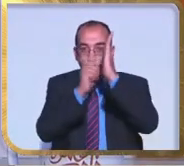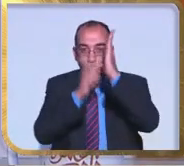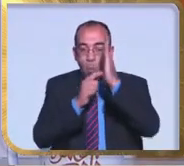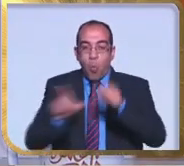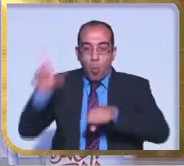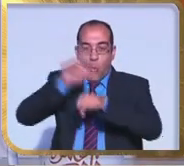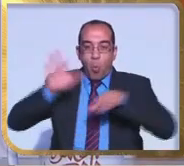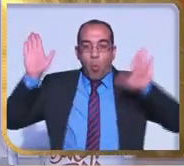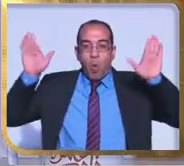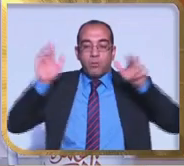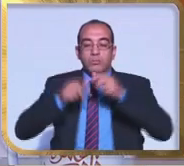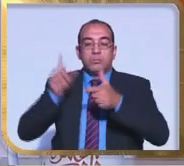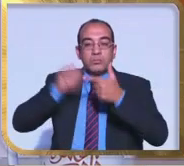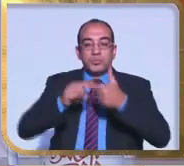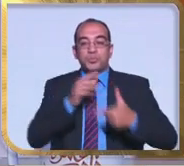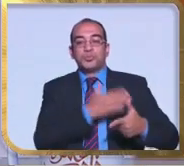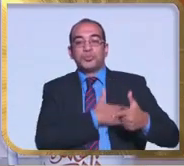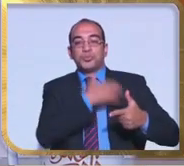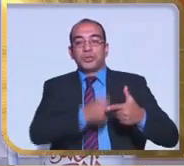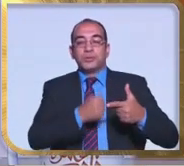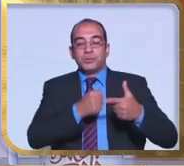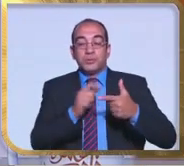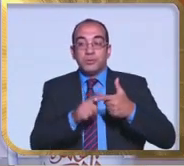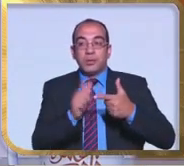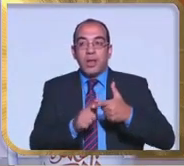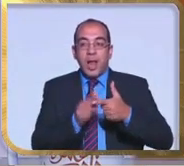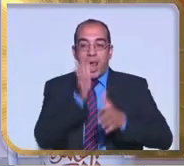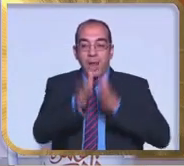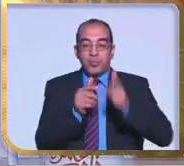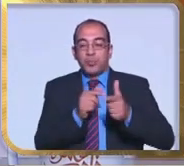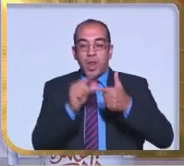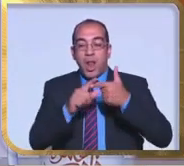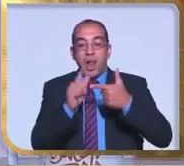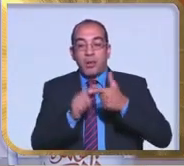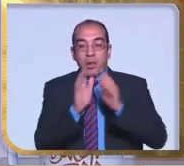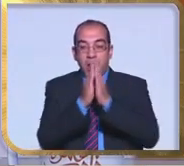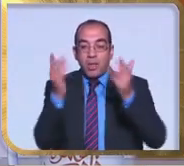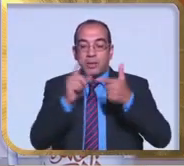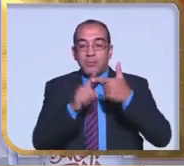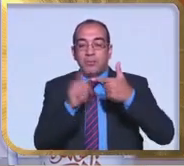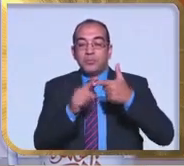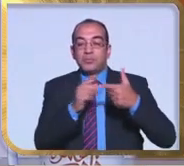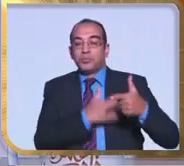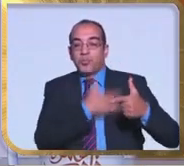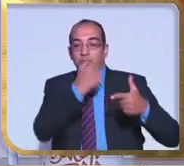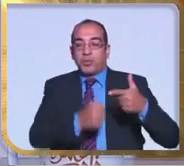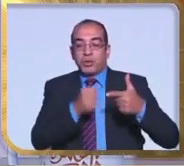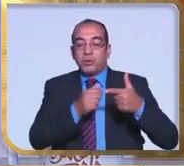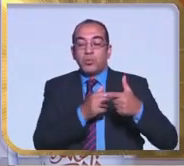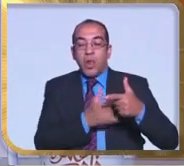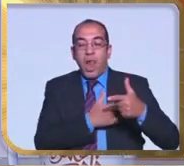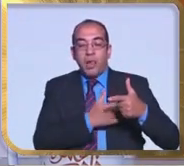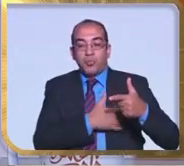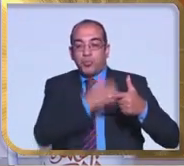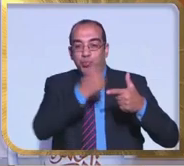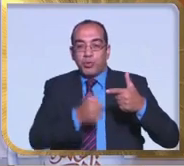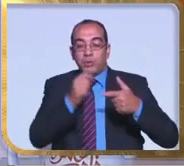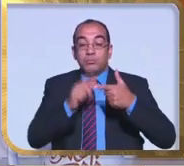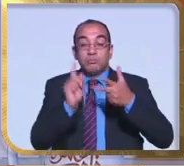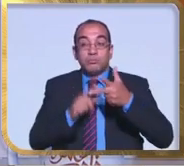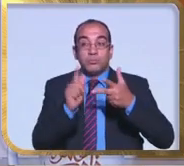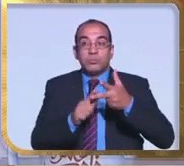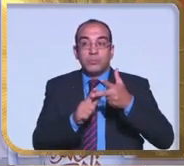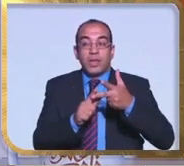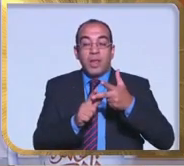الوحي، ثم بعد ذلك تحدث ده الكتاب الأول، الكتاب الثاني قضية الإيمان، بعد قضية